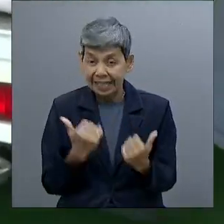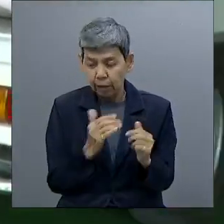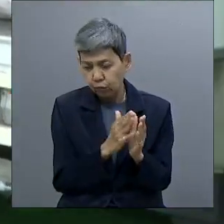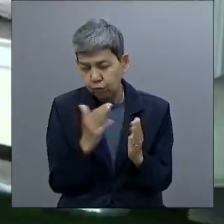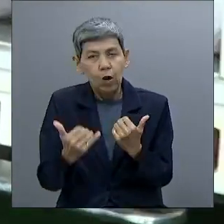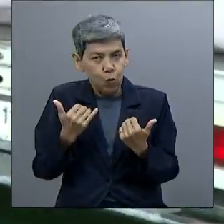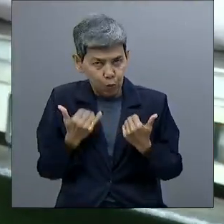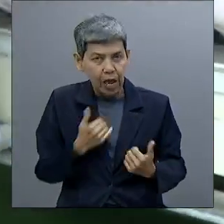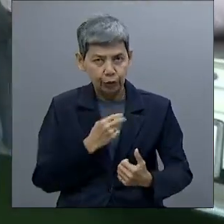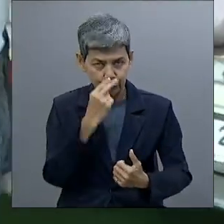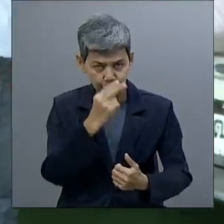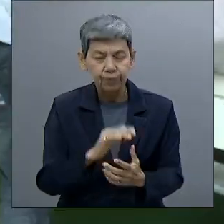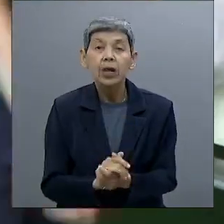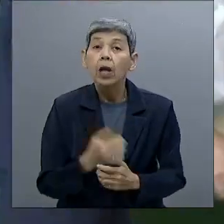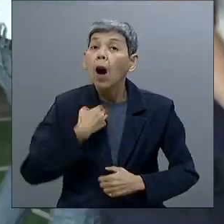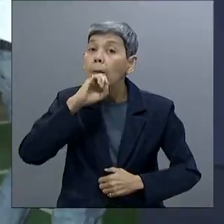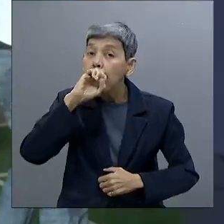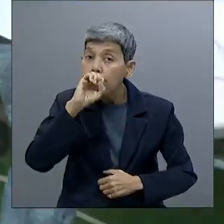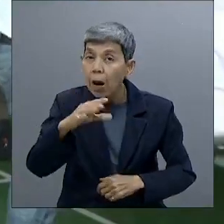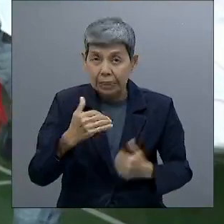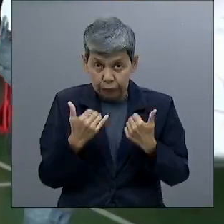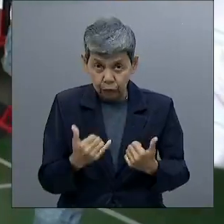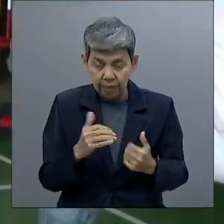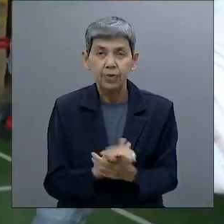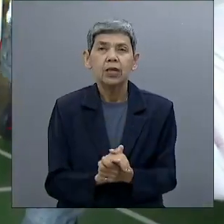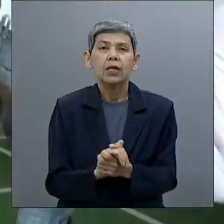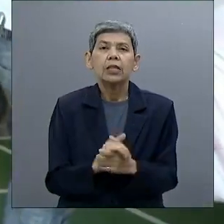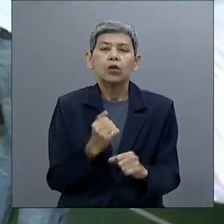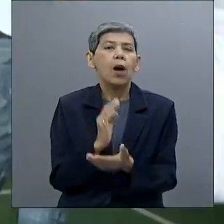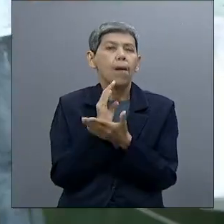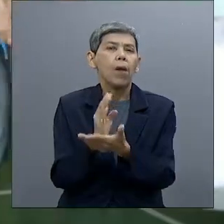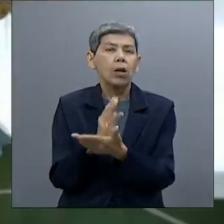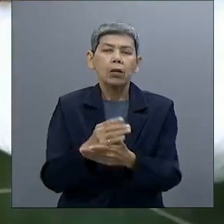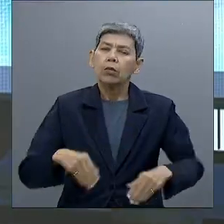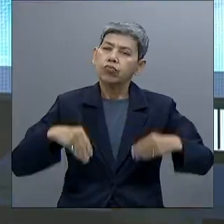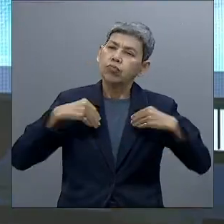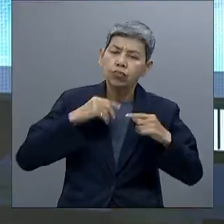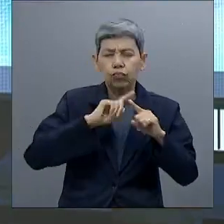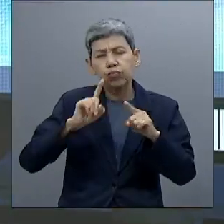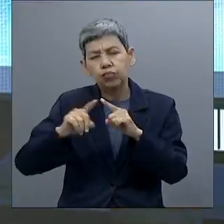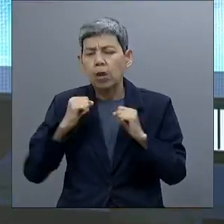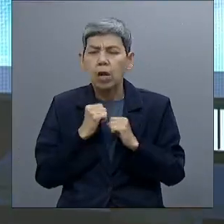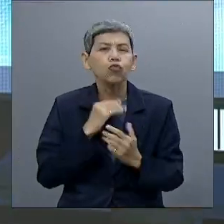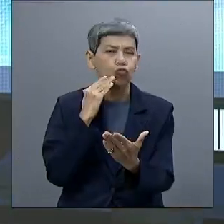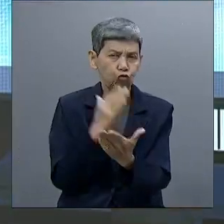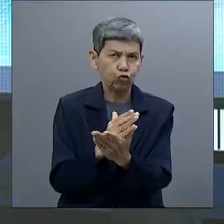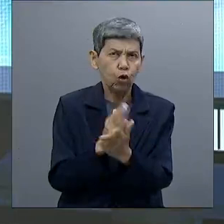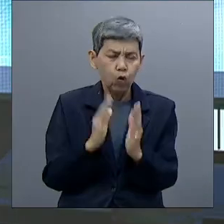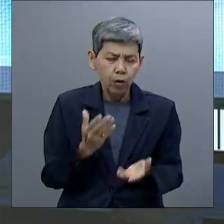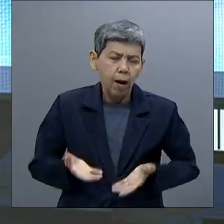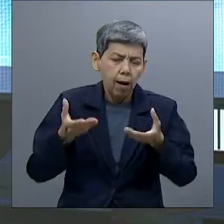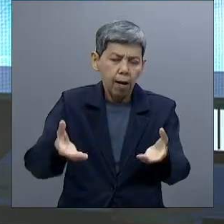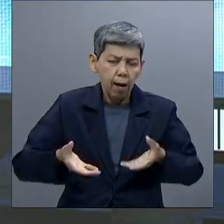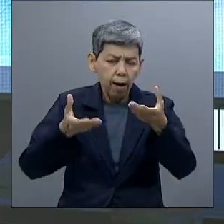งวันนี้ค่ะต้องย้ำเตือนกันหน่อยว่าตอนนี้เราปิดรับบริจาคเครื่องนุ่งห่มเครื่องกันหนาวไปแล้วหลายคนเคยนำมามอบ